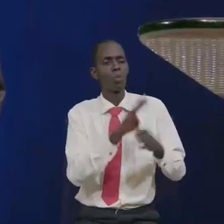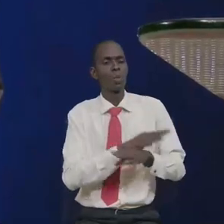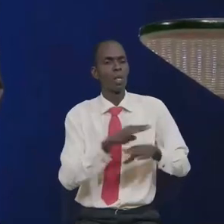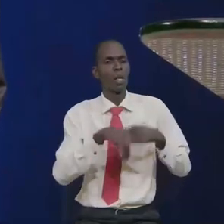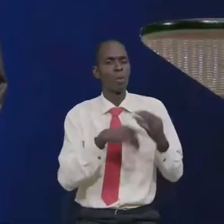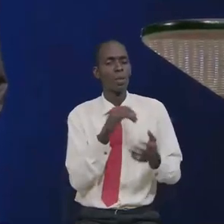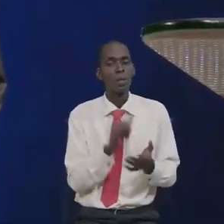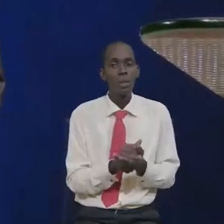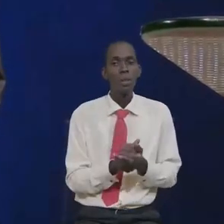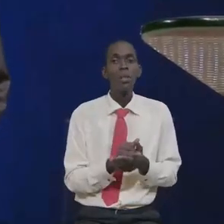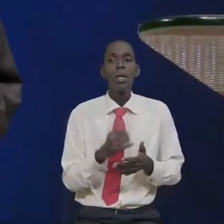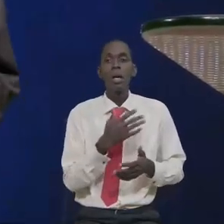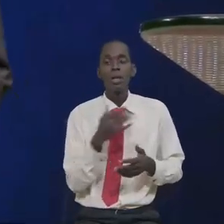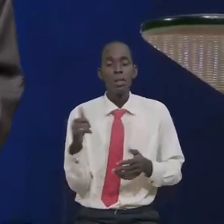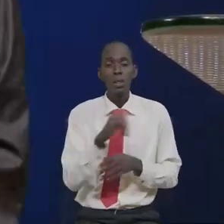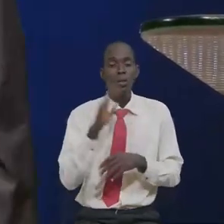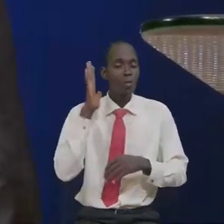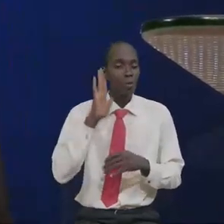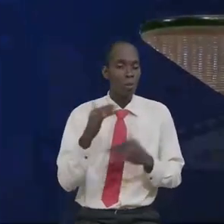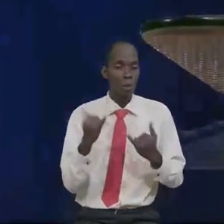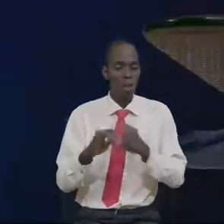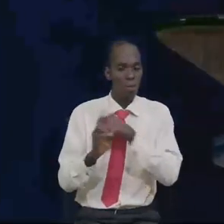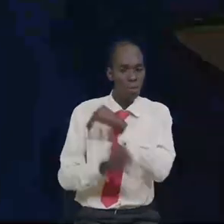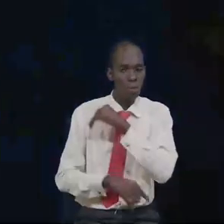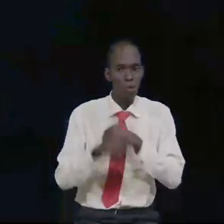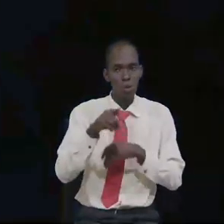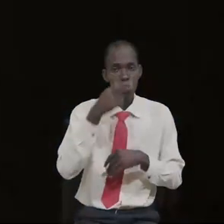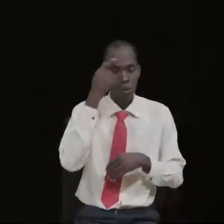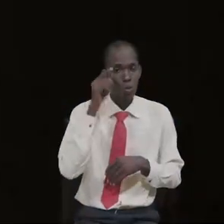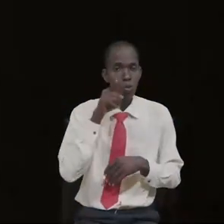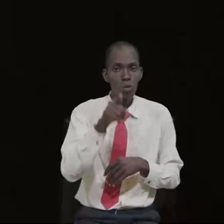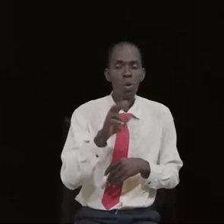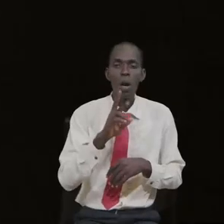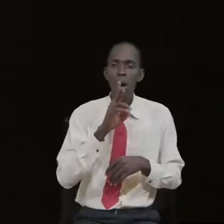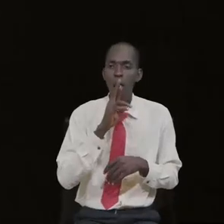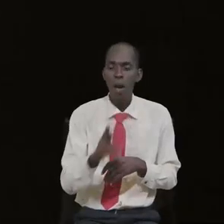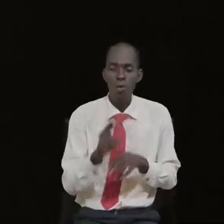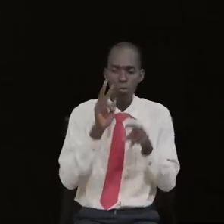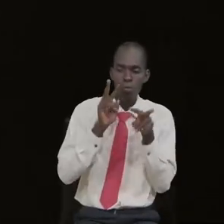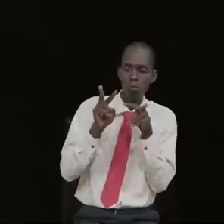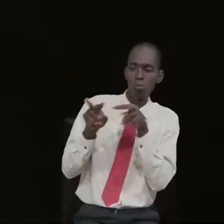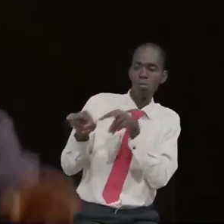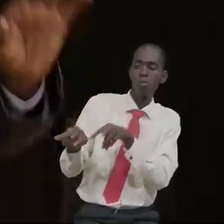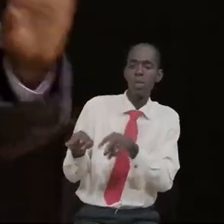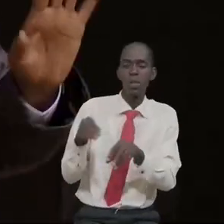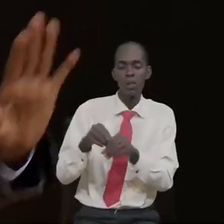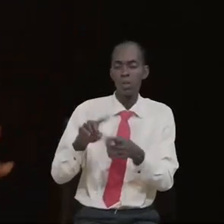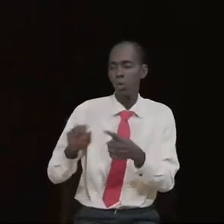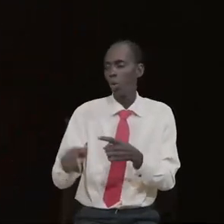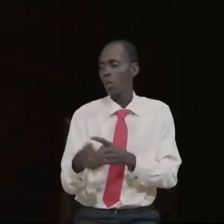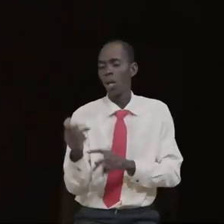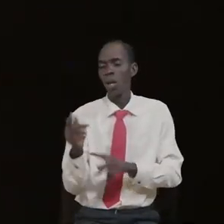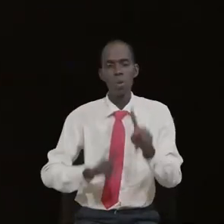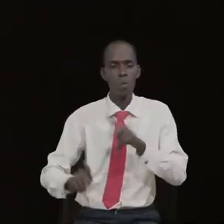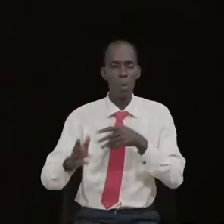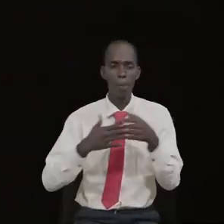Alors, on ne te persécute pas, on te punit parce que tu fous ton nez dans les affaires d'autrui.